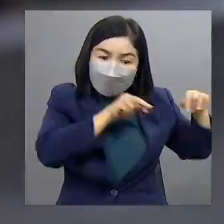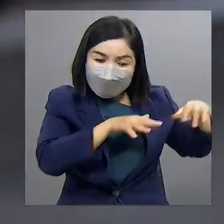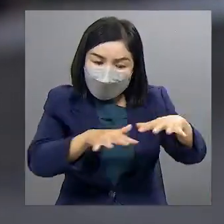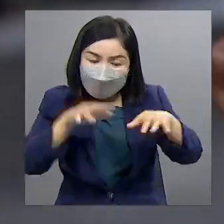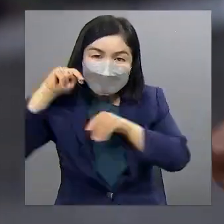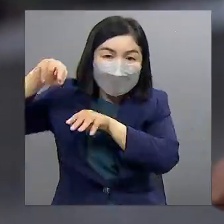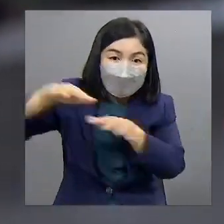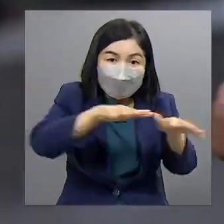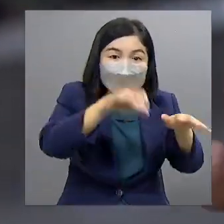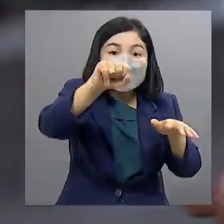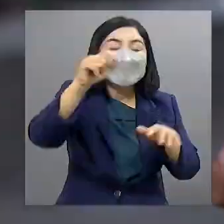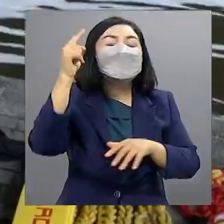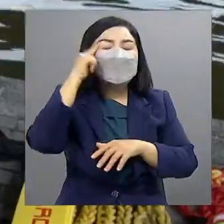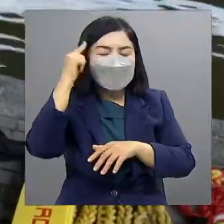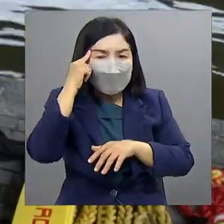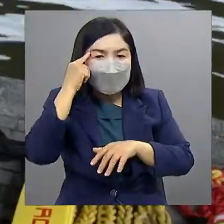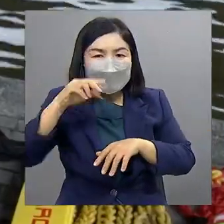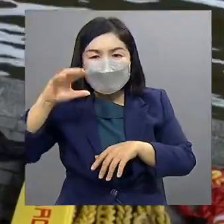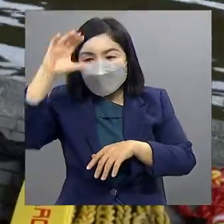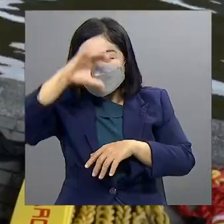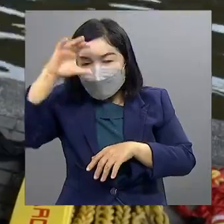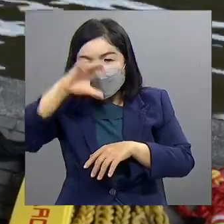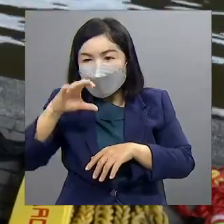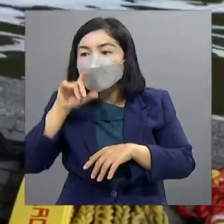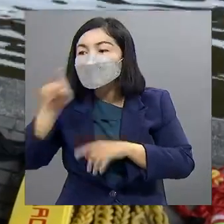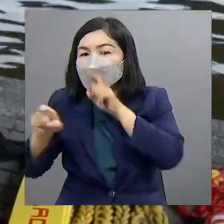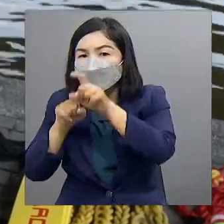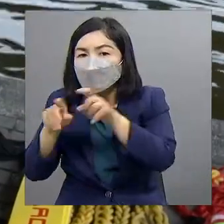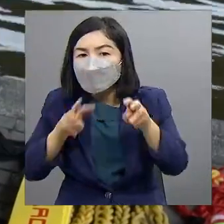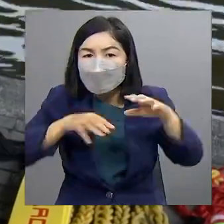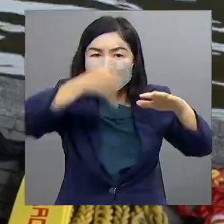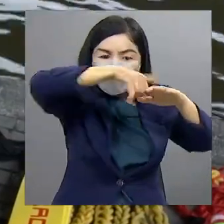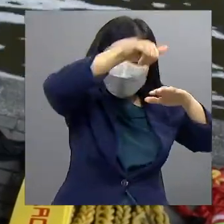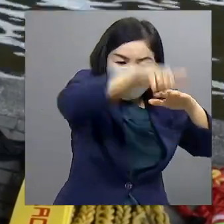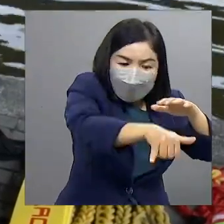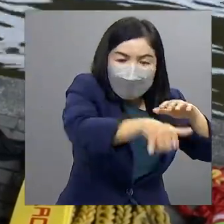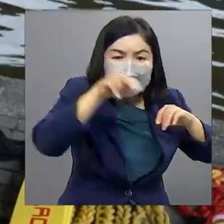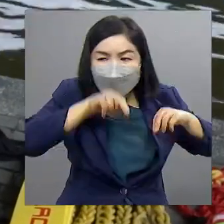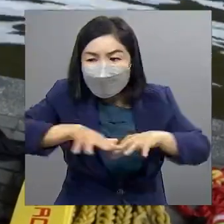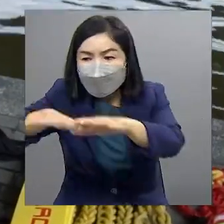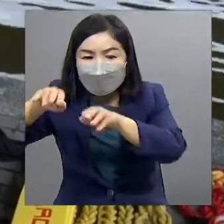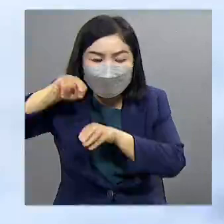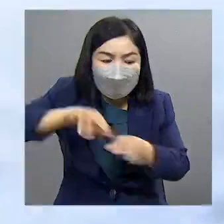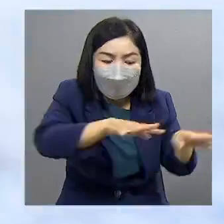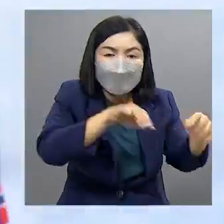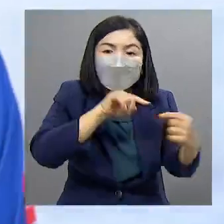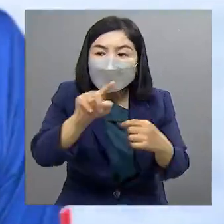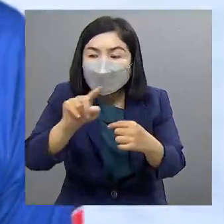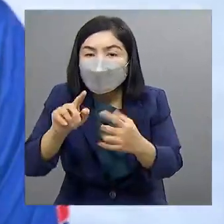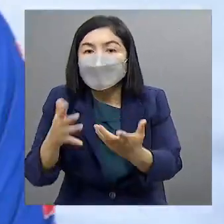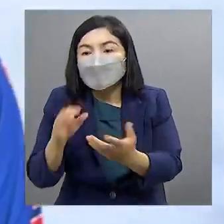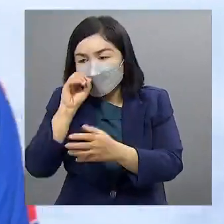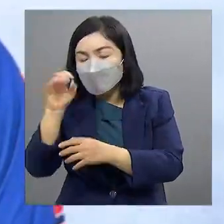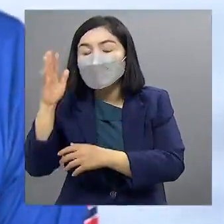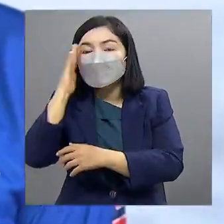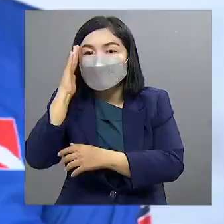ข้อมูลอันนี้คือที่สำคัญที่สุดคือข้อมูลครับว่าเมื่อกี้ตกตรงนี้น้ำไปทางไหนอะไรอย่างนี้ครับที่เราแจ้งไปที่เมื่อกี้ครับ คุณเติ้ลคะ